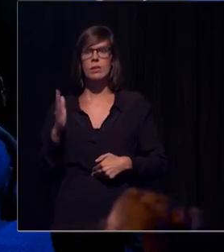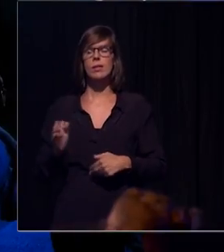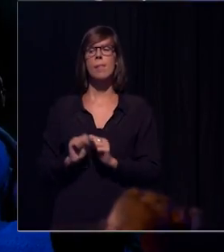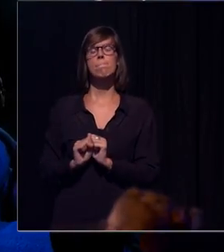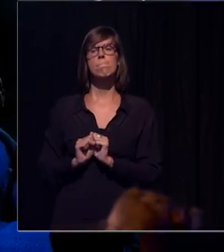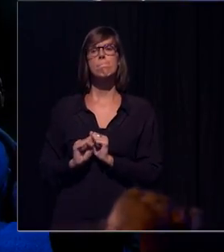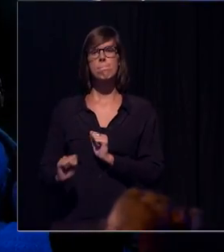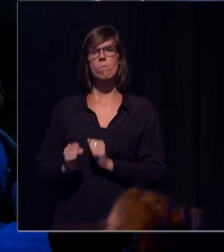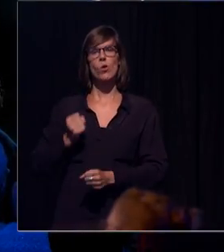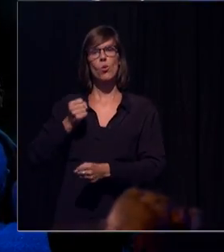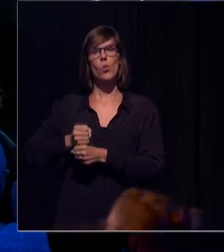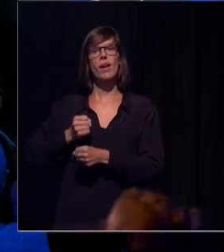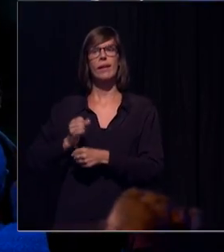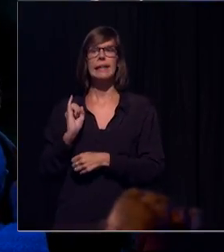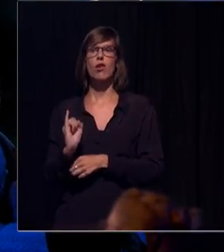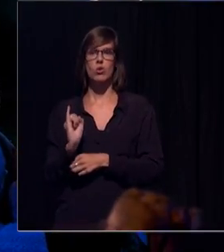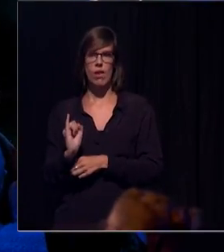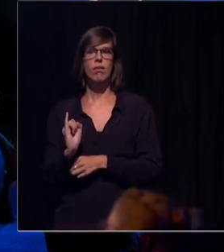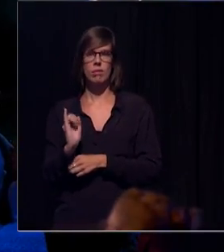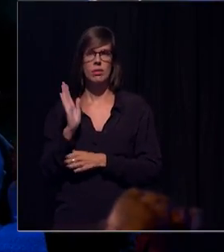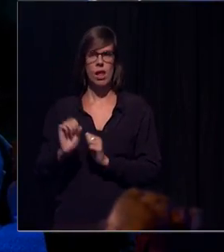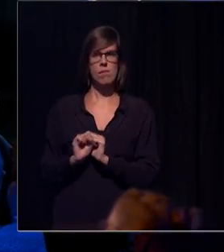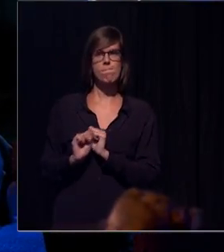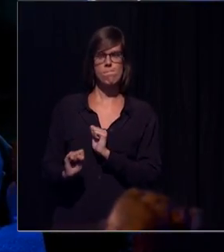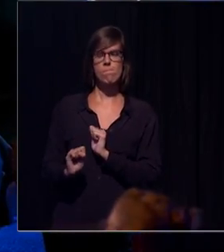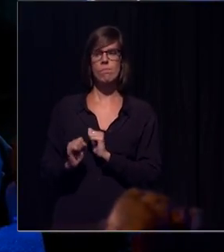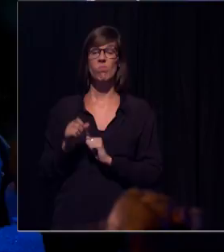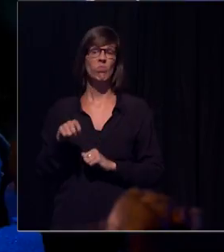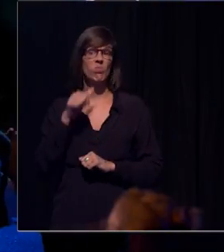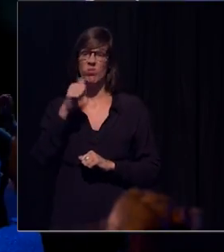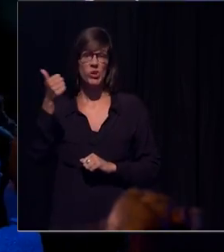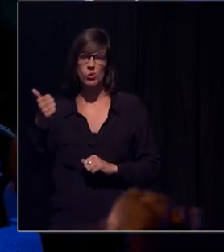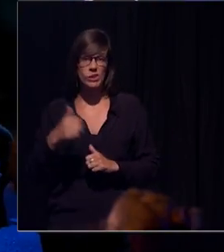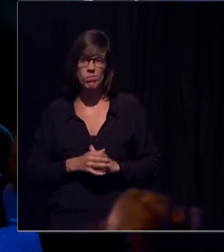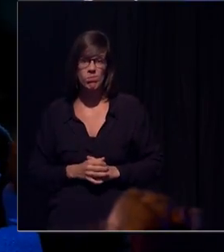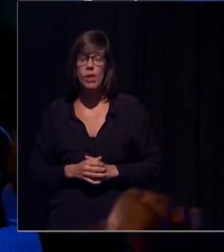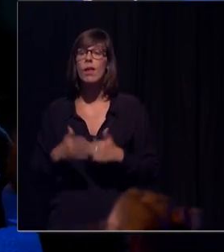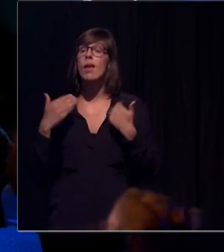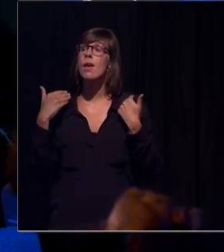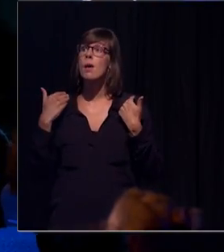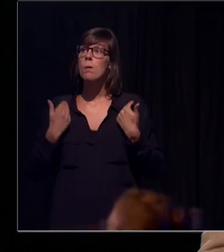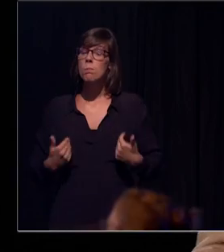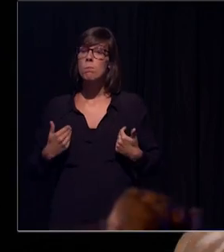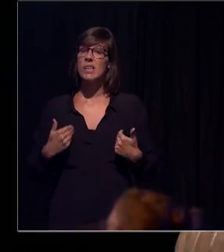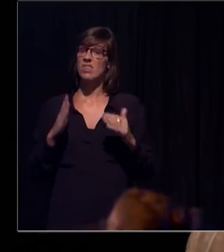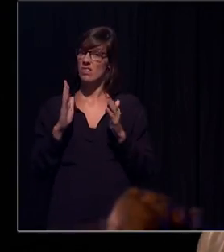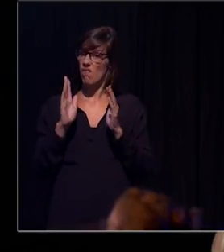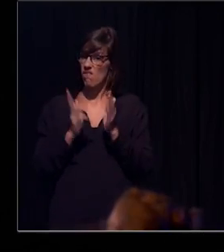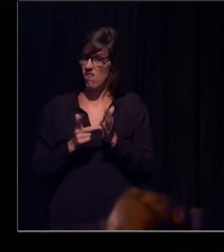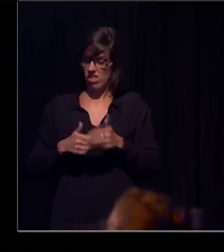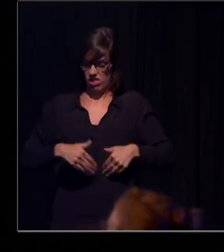onvoldoende bewegen, dan gaan al onze organen, onze spieren, ons vetweefsel en vooral onze lever